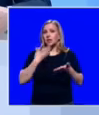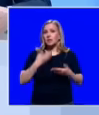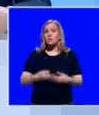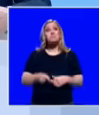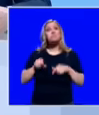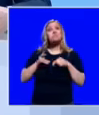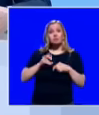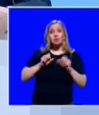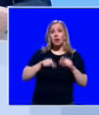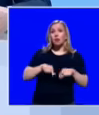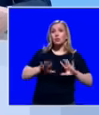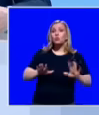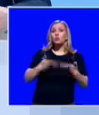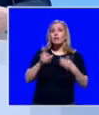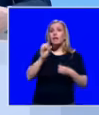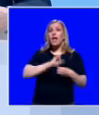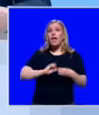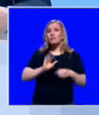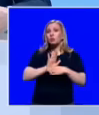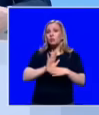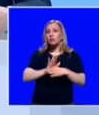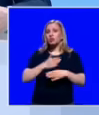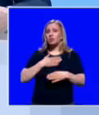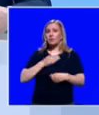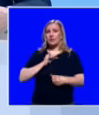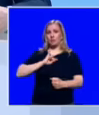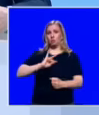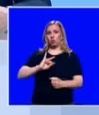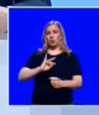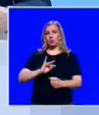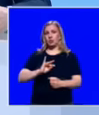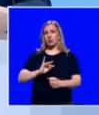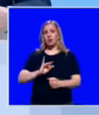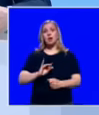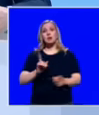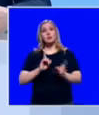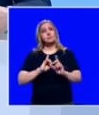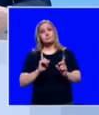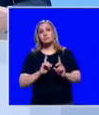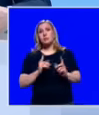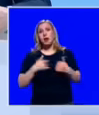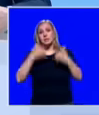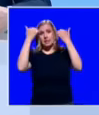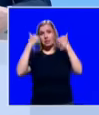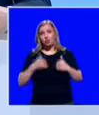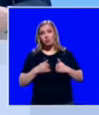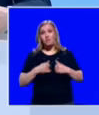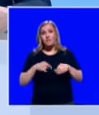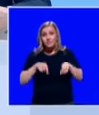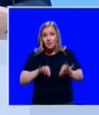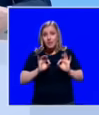или пък в националния парламент, ще придобиете имунитет? Не, няма имунитет. Да придобия. Още преди сме го казали, аз лично ще си дам